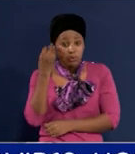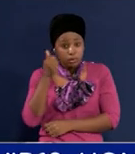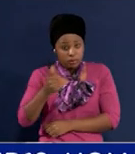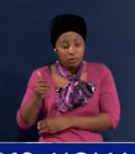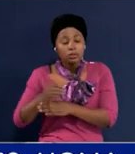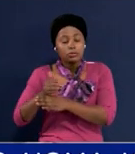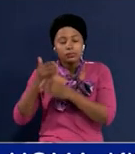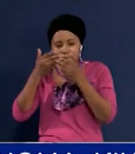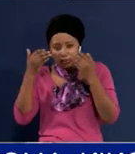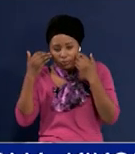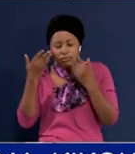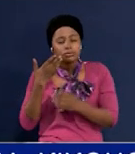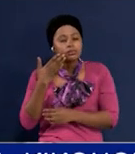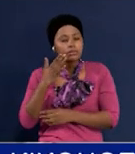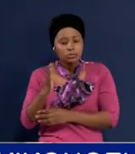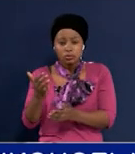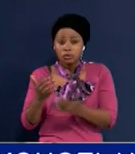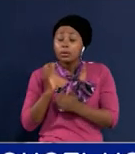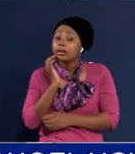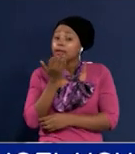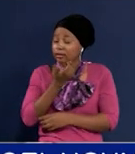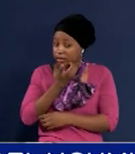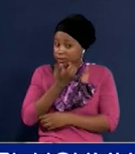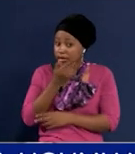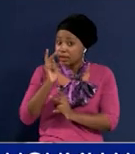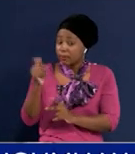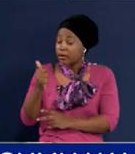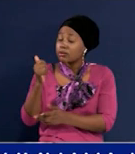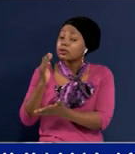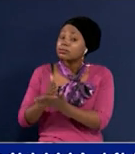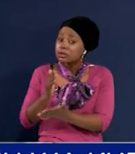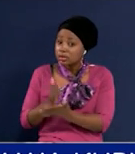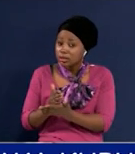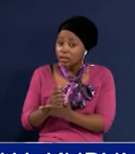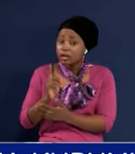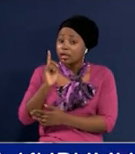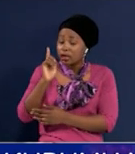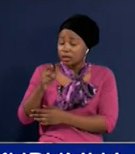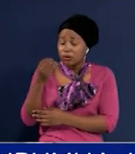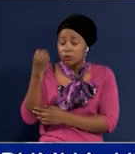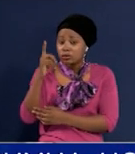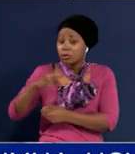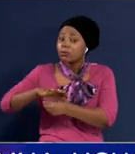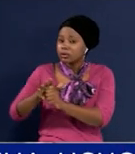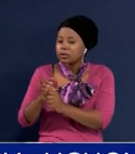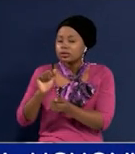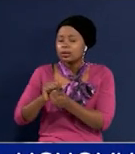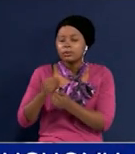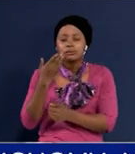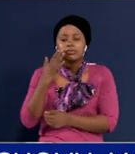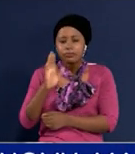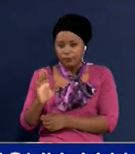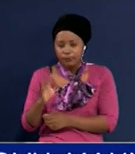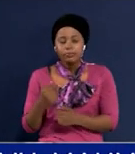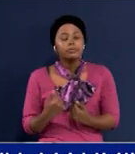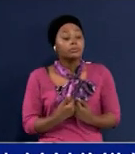barakoa, kwa sababu ni muhimu kuchukua tahadhari hata kama haujathibitisha kwamba amebainika kuwa na ugonjwa wa corona. Ni jambo la muhimu sana. Kwa hiyo